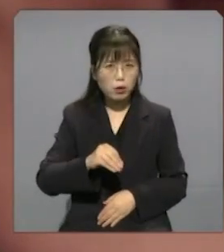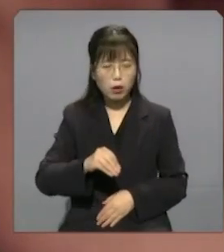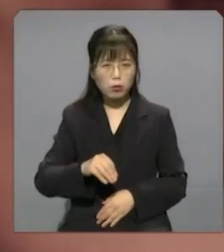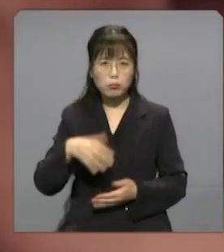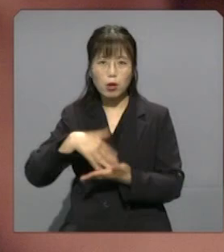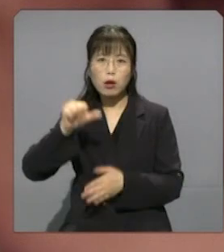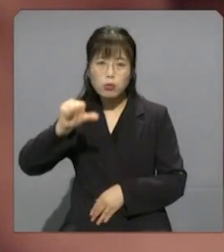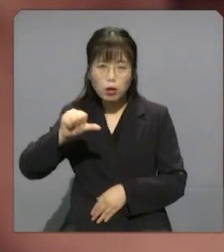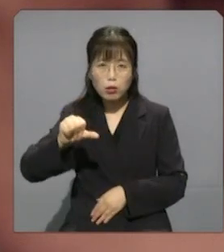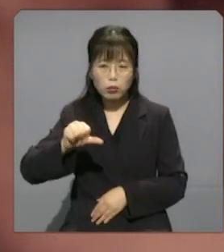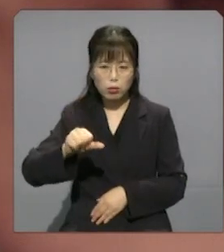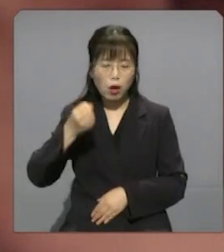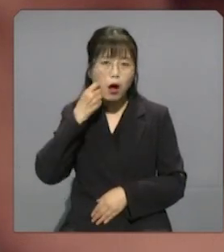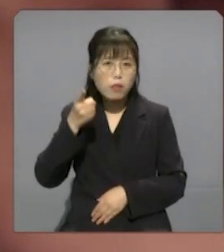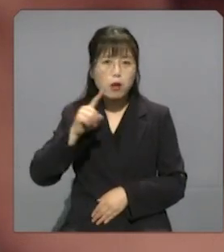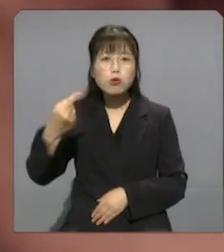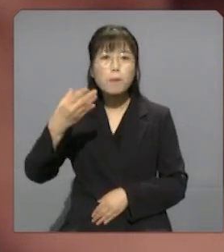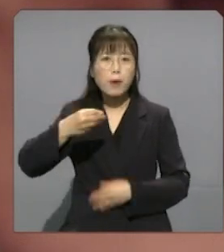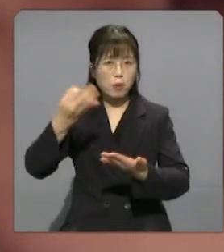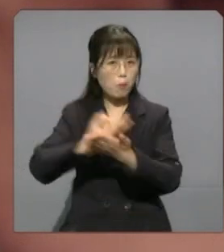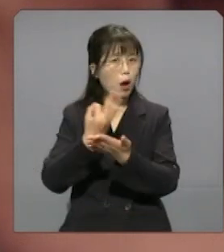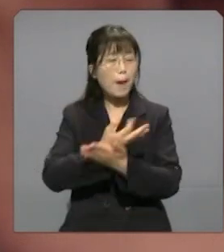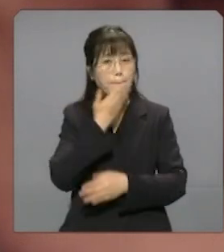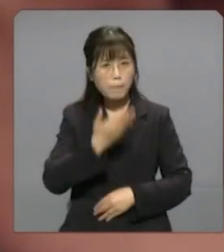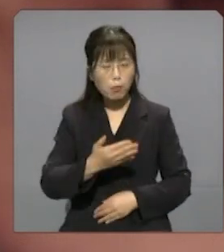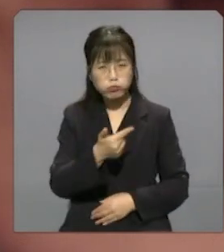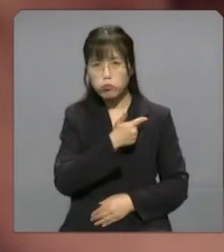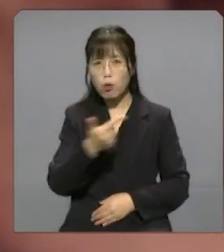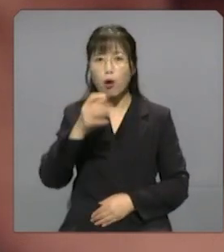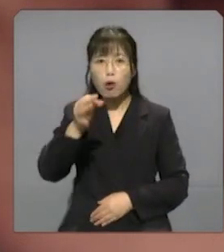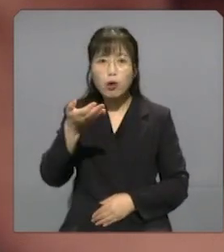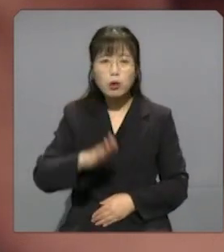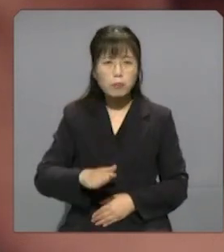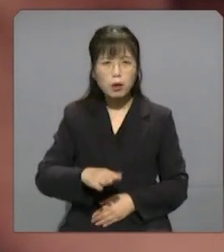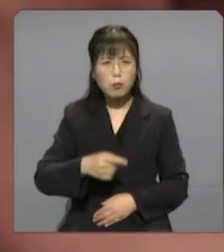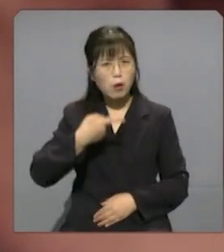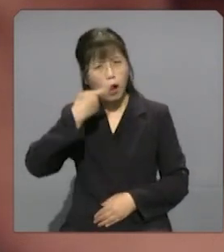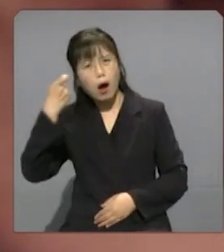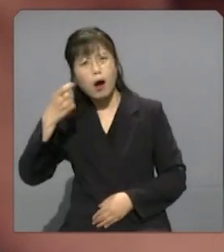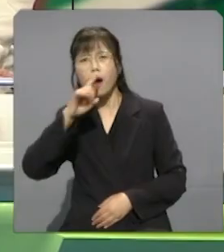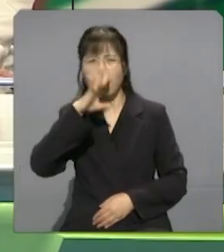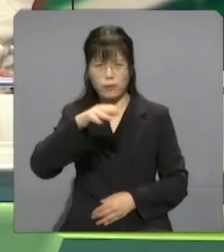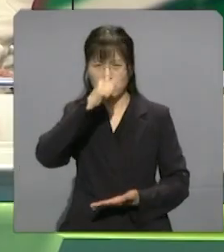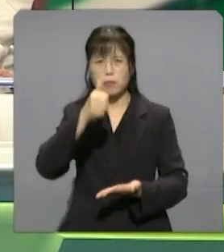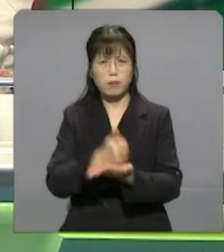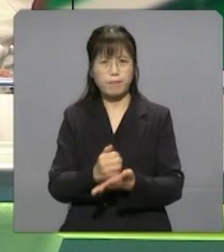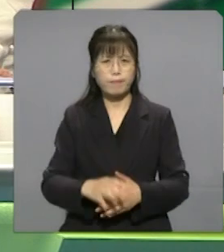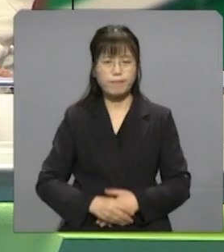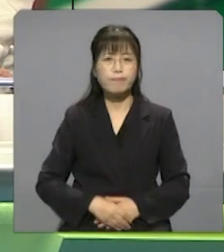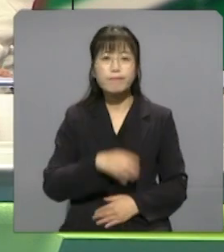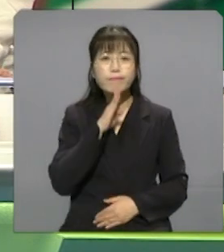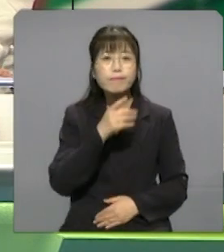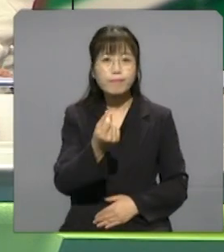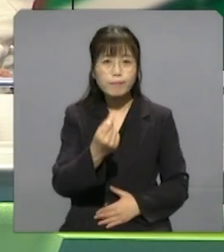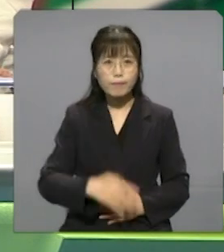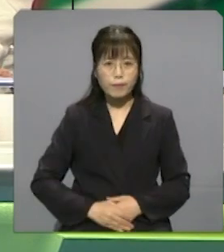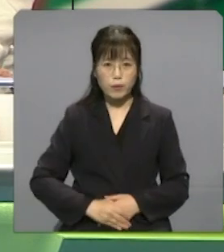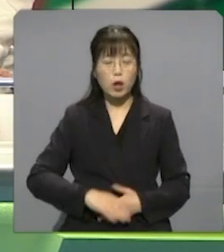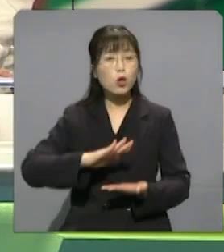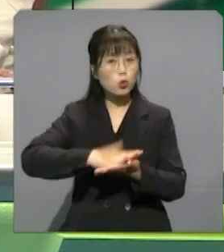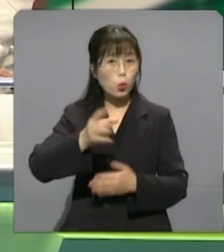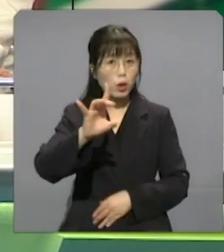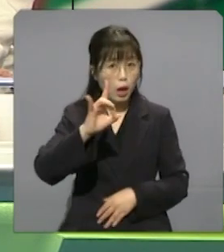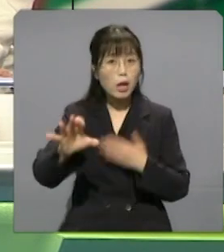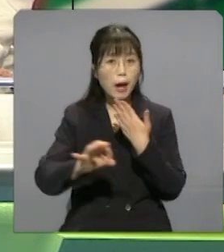한 번에 천만 원씩을 번다는 건데 정말 뭐 큰 돈이지만 절대 현혹돼서는 안 되는 범죄죠네 맞습니다 요런 통장